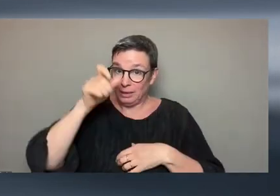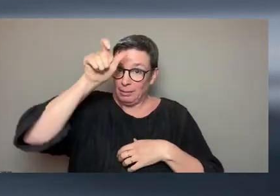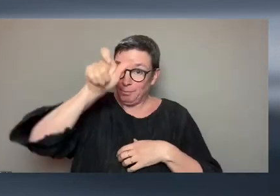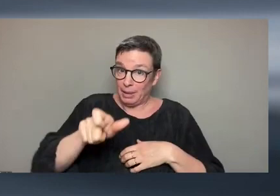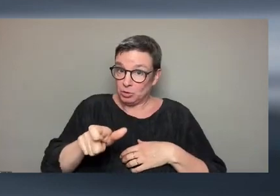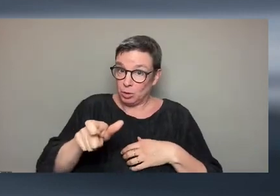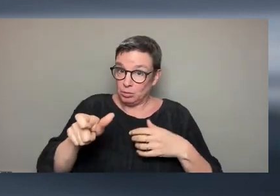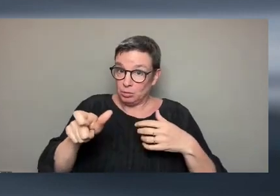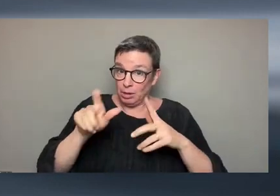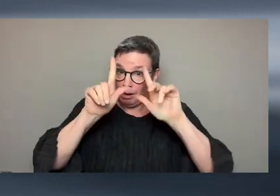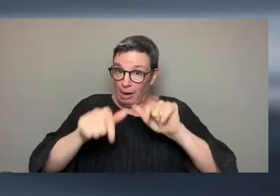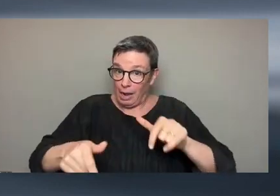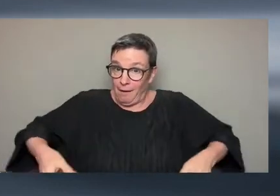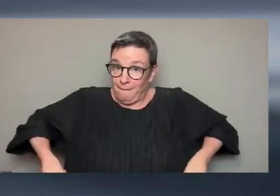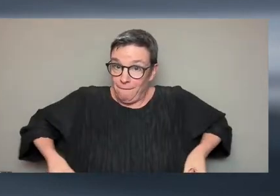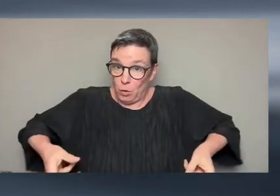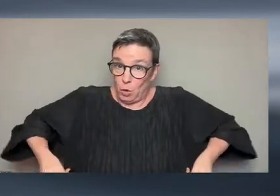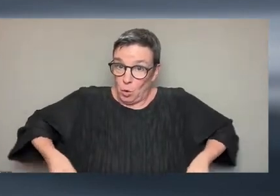fauteuil roulant?